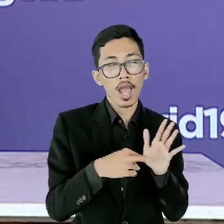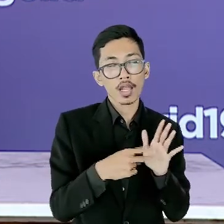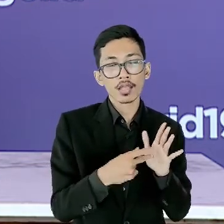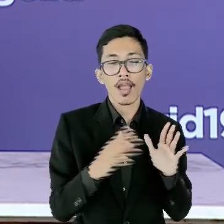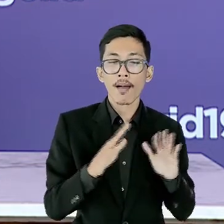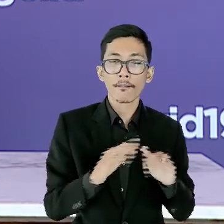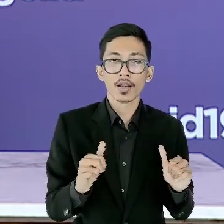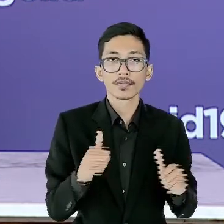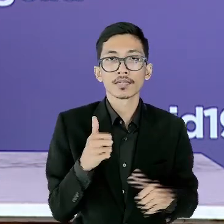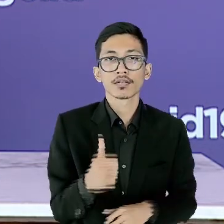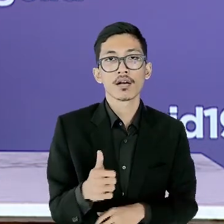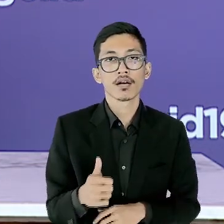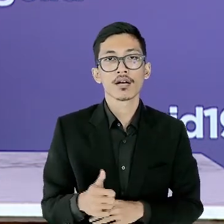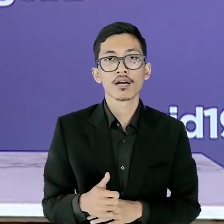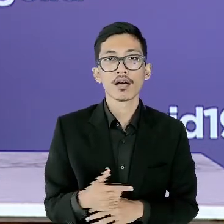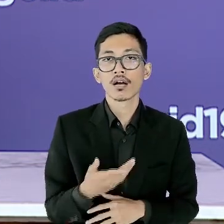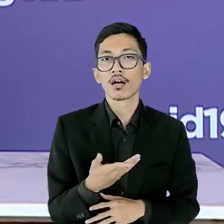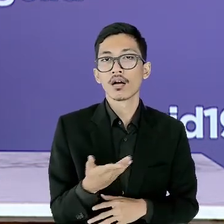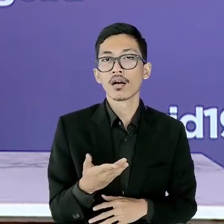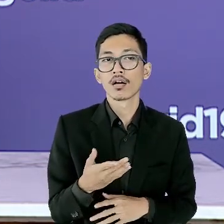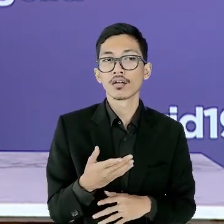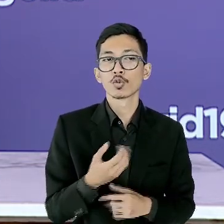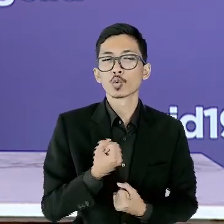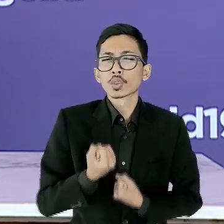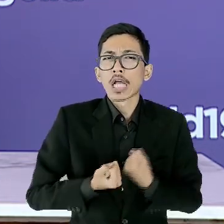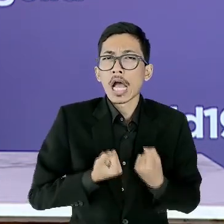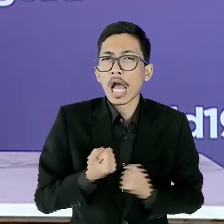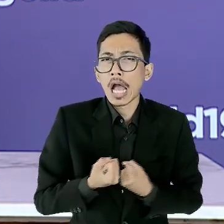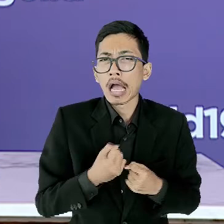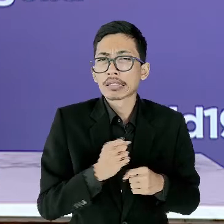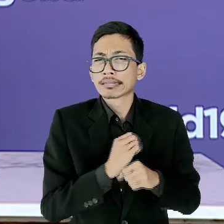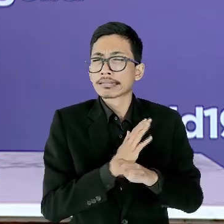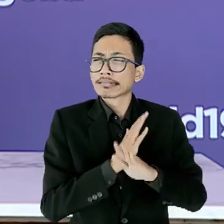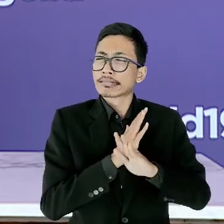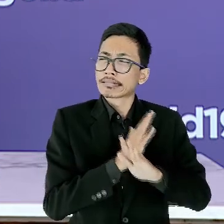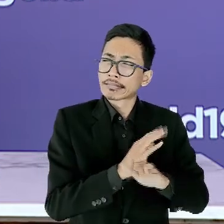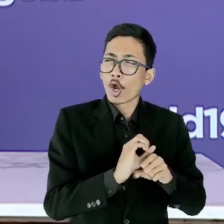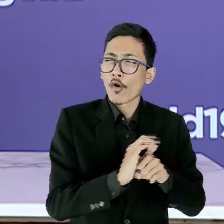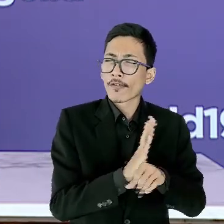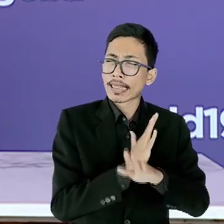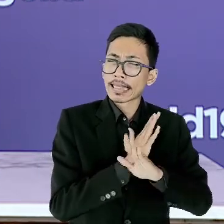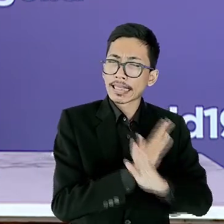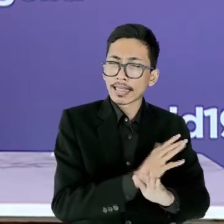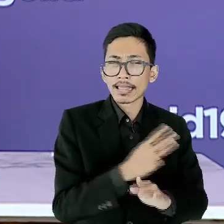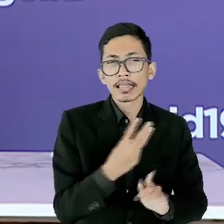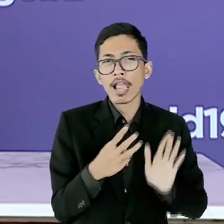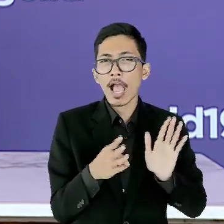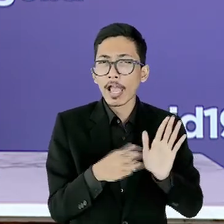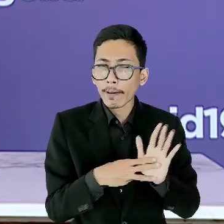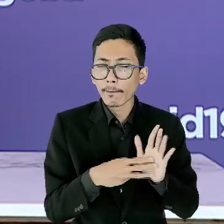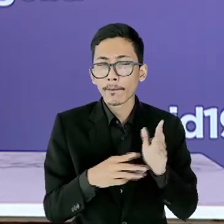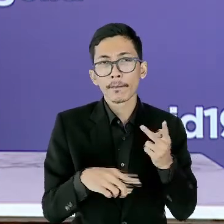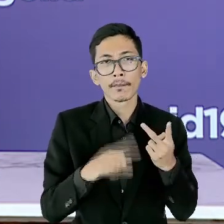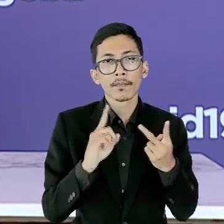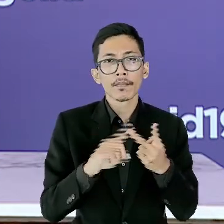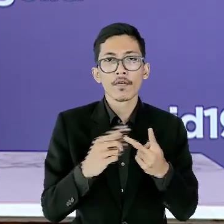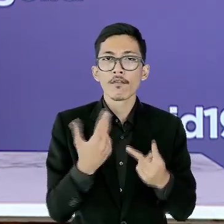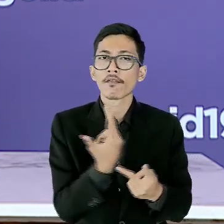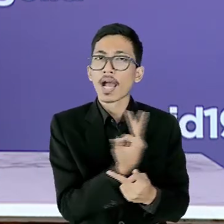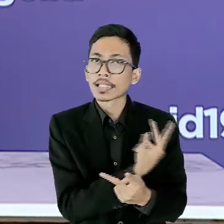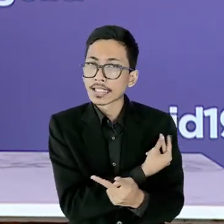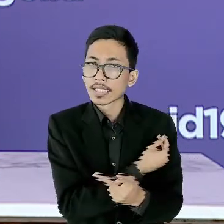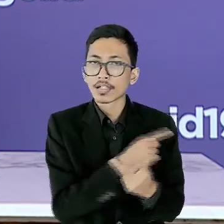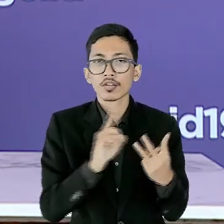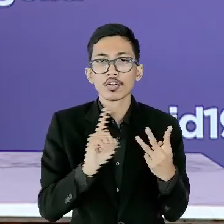terjamin. Usaha pencegahan melalui 3M dan vaksin, serta penanganan COVID-19 dengan obat